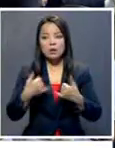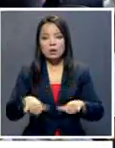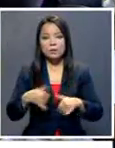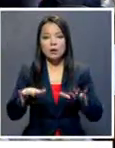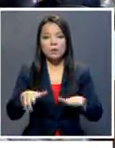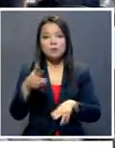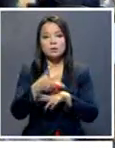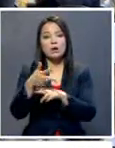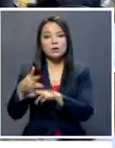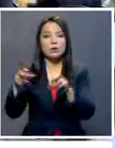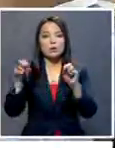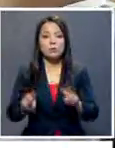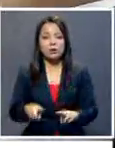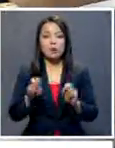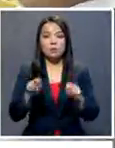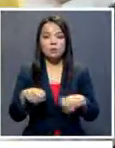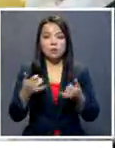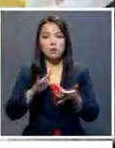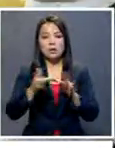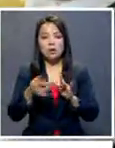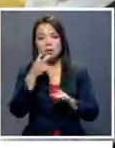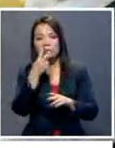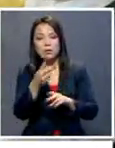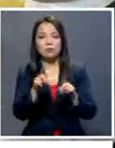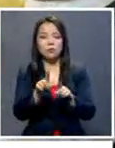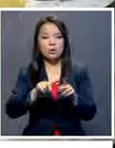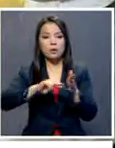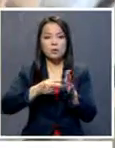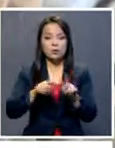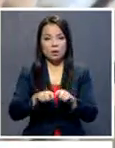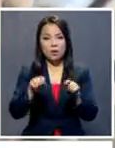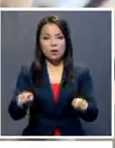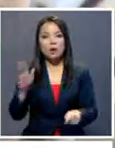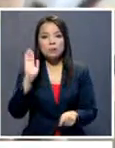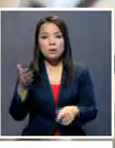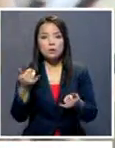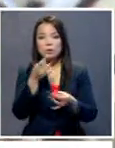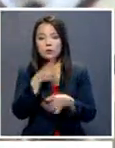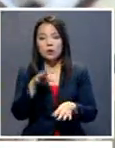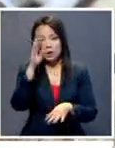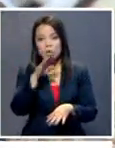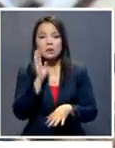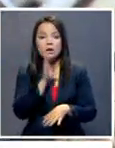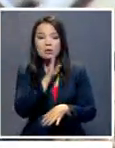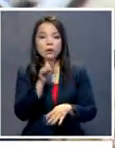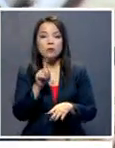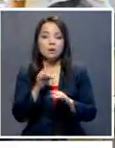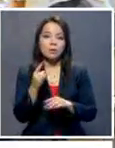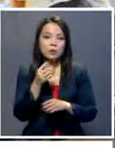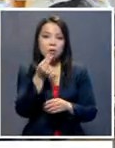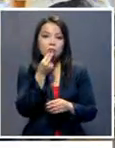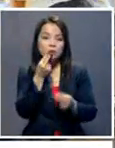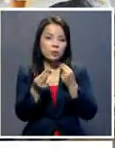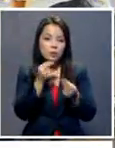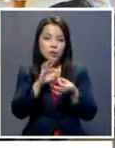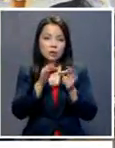бейне камера орнатылады. Тіпті оны онлайн жүйесіне қосуда жоспарда бар. Сонда кез келген ата-ана баласының не жеп, не қойып жатқанын бақылай